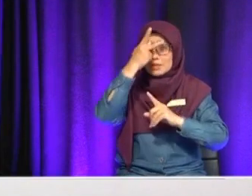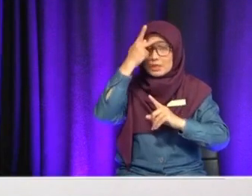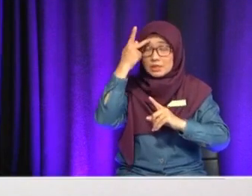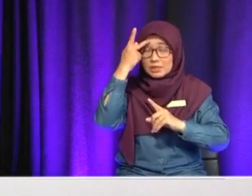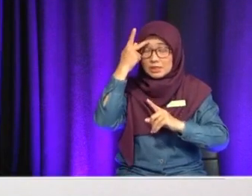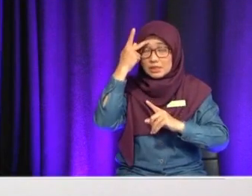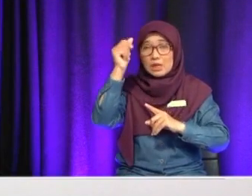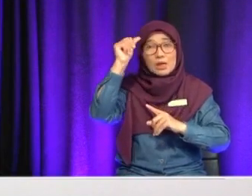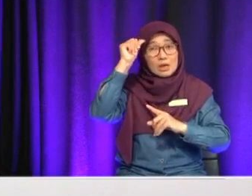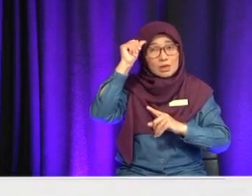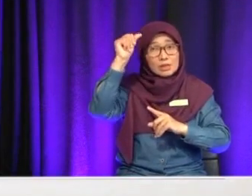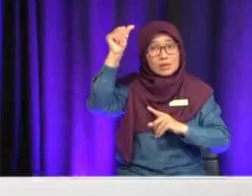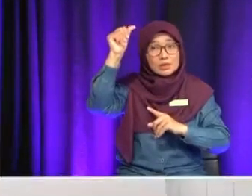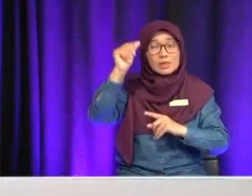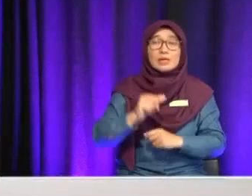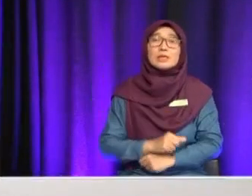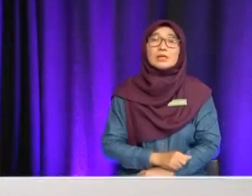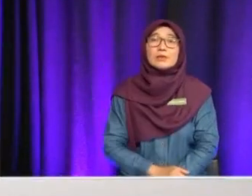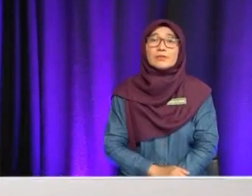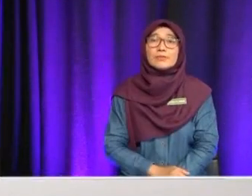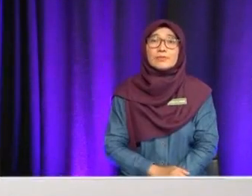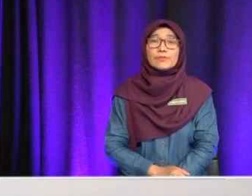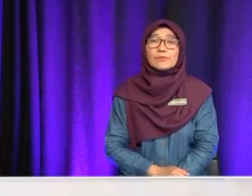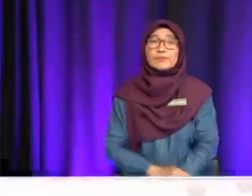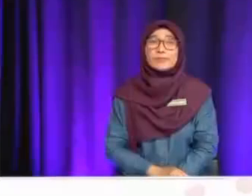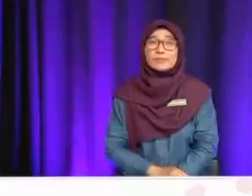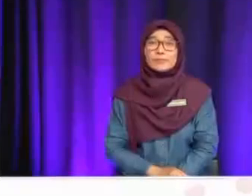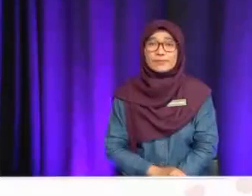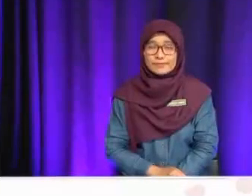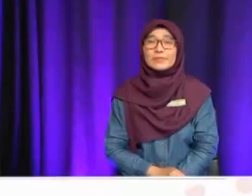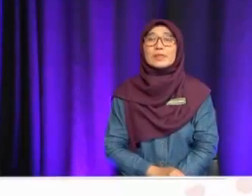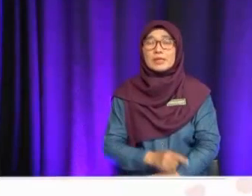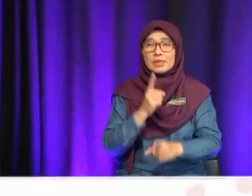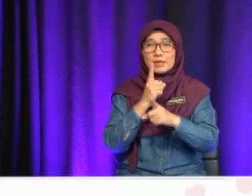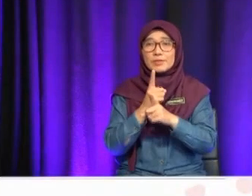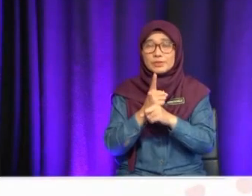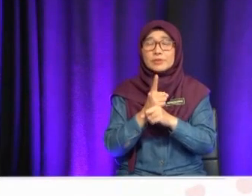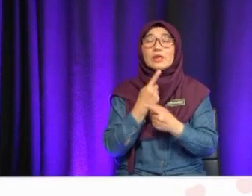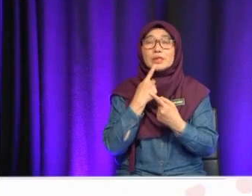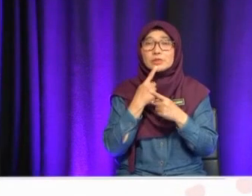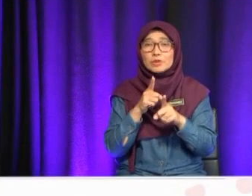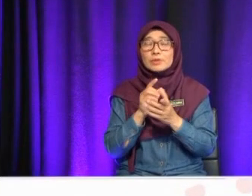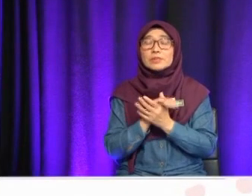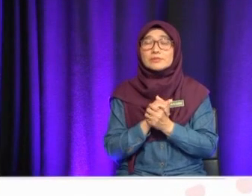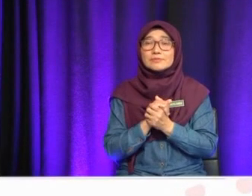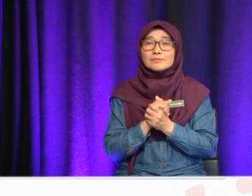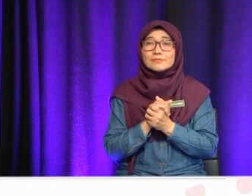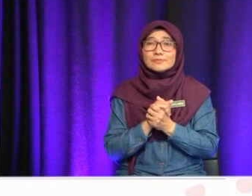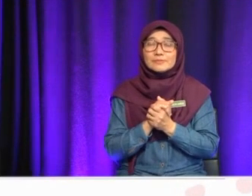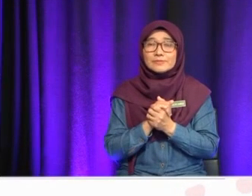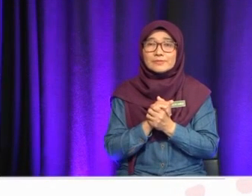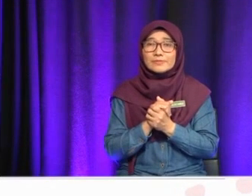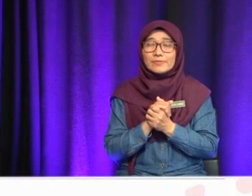atau dimiliki oleh orang lain. Okey, kita tengok. Menyerahkan. Ahsanta. Betul tu. Tahniah,